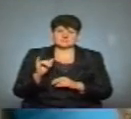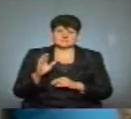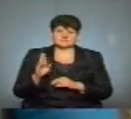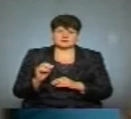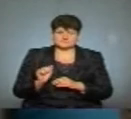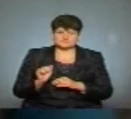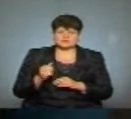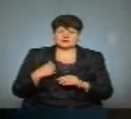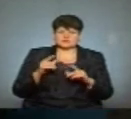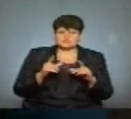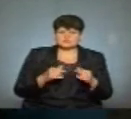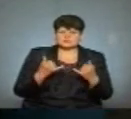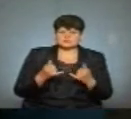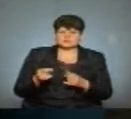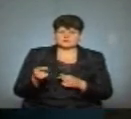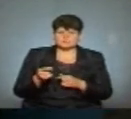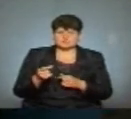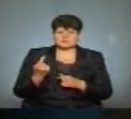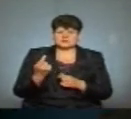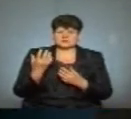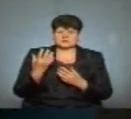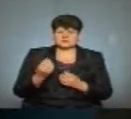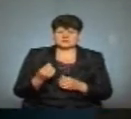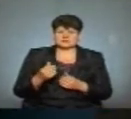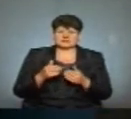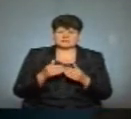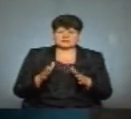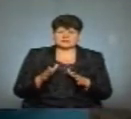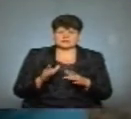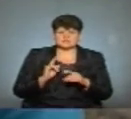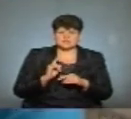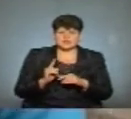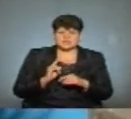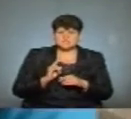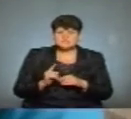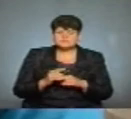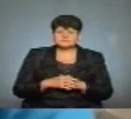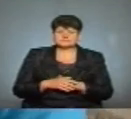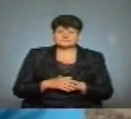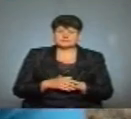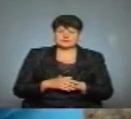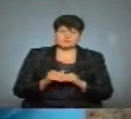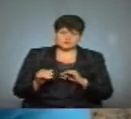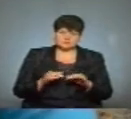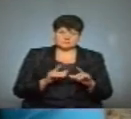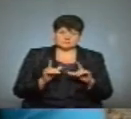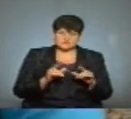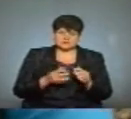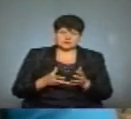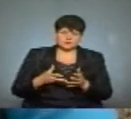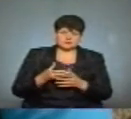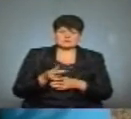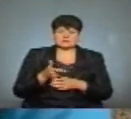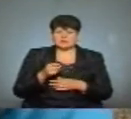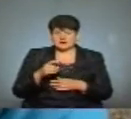району. З'їздила сьогодні в Тернопіль, сьогодні перший день, як відкрилися рейси, по справах, оплатити